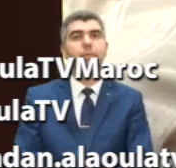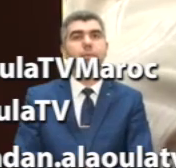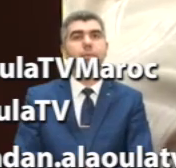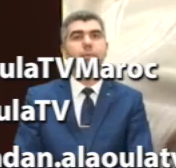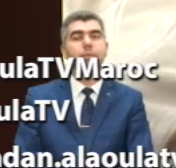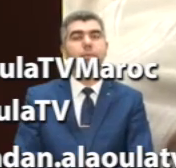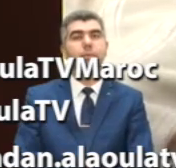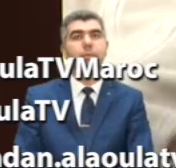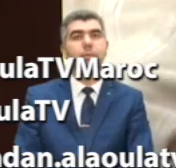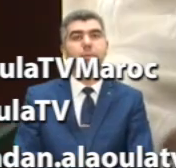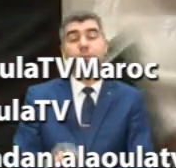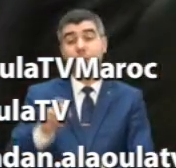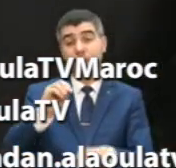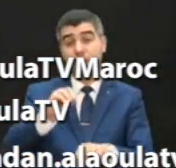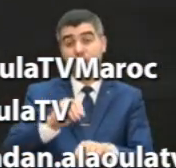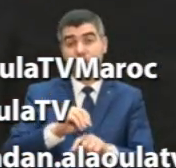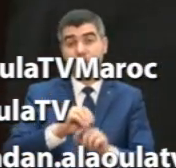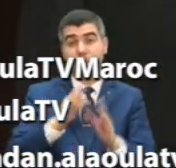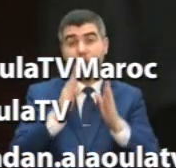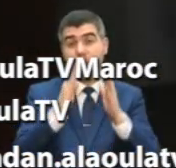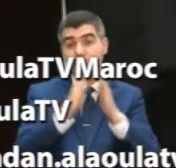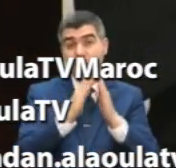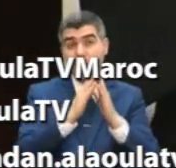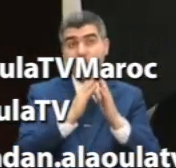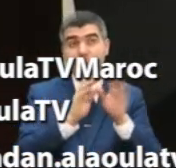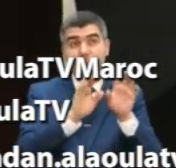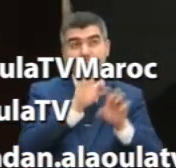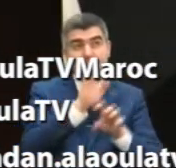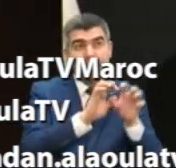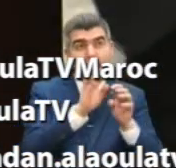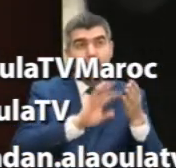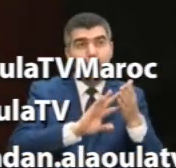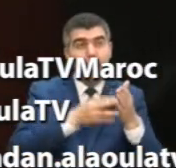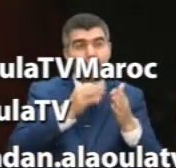القضية ديال محاربة السكن غير اللائق